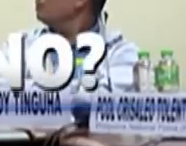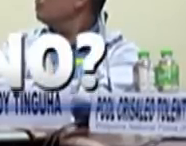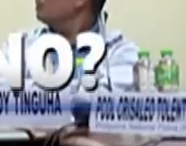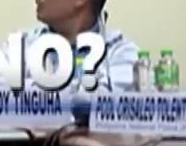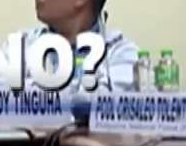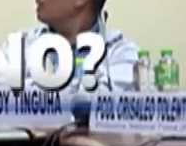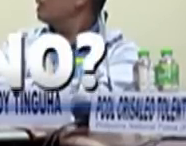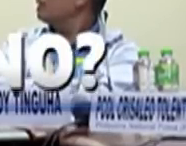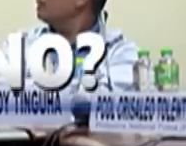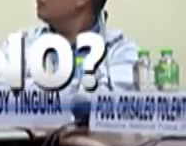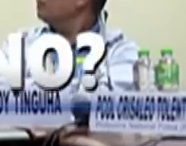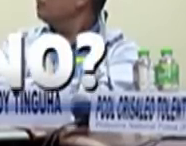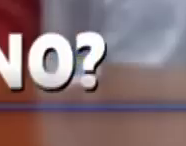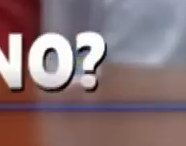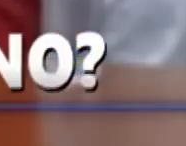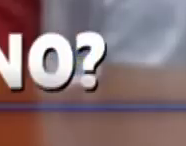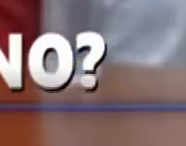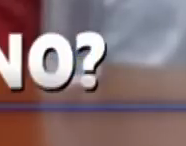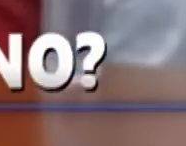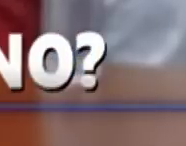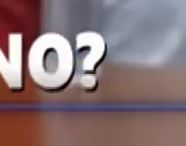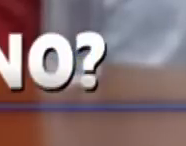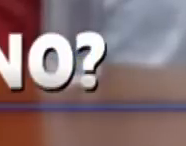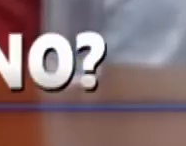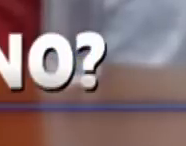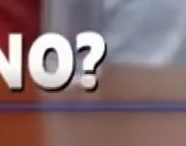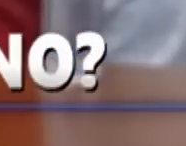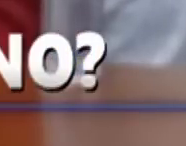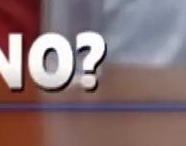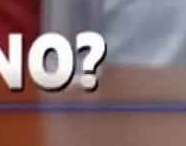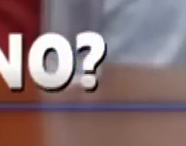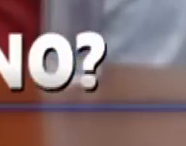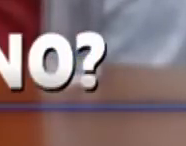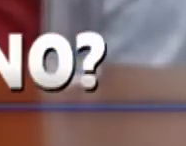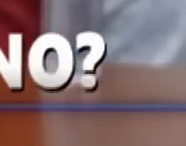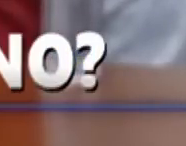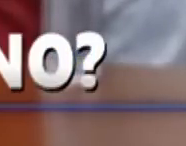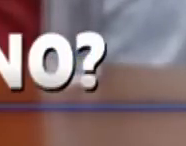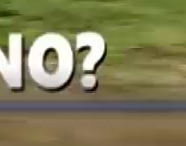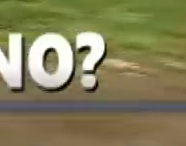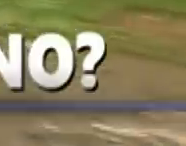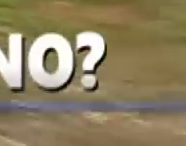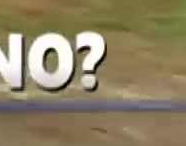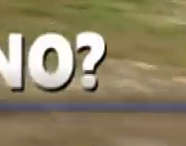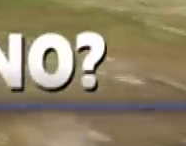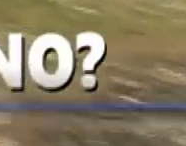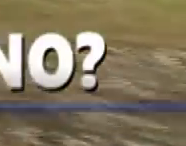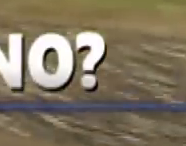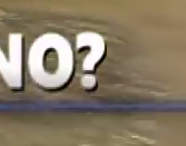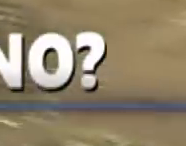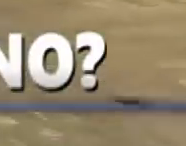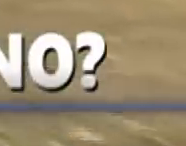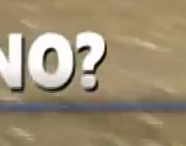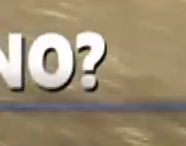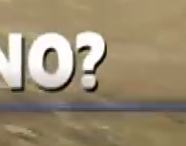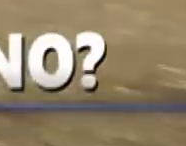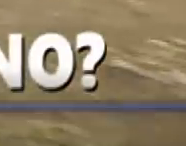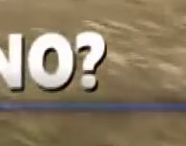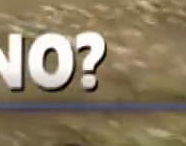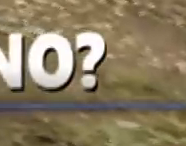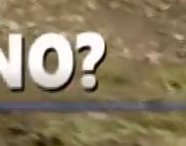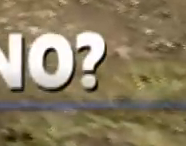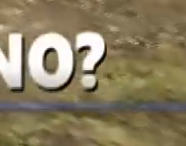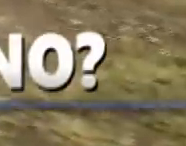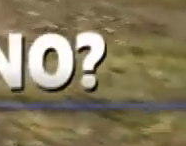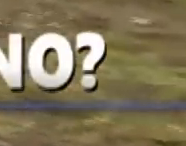At 2 negosyante sa Negros Oriental na tinangkaraw ipapatay dahil sa Tocino business, tinuro si Congressman Arnie Tebes na nasa likod